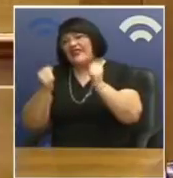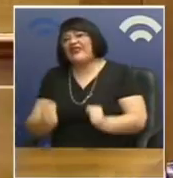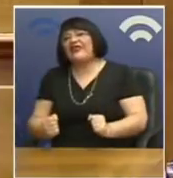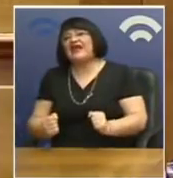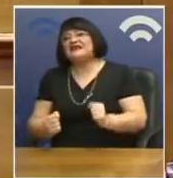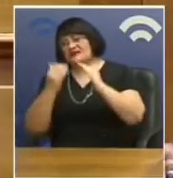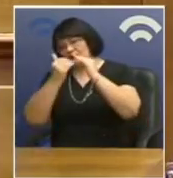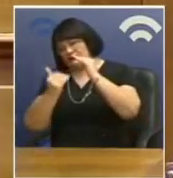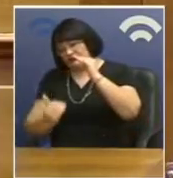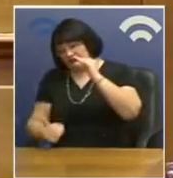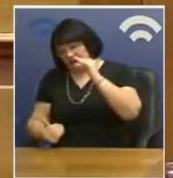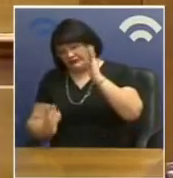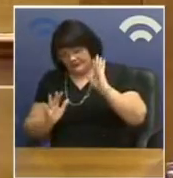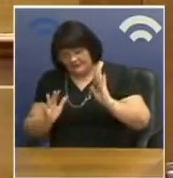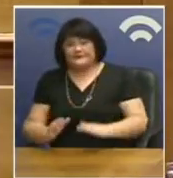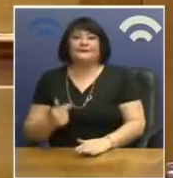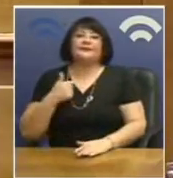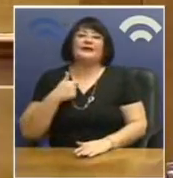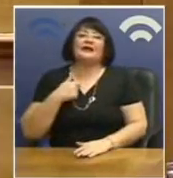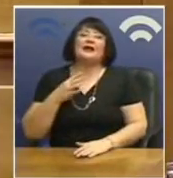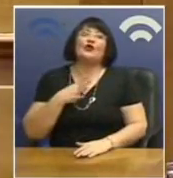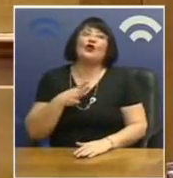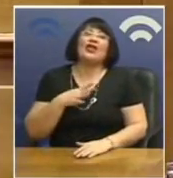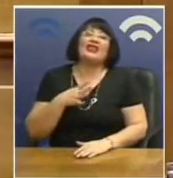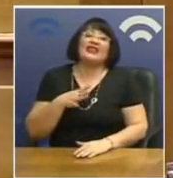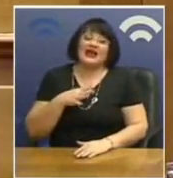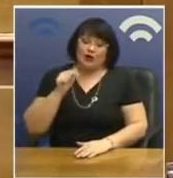Εντάξει, τι να σας πω, εγώ θα ήθελα μονάχα στο σημείο αυτό